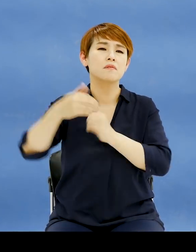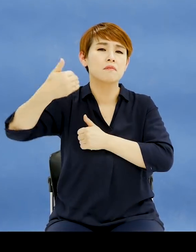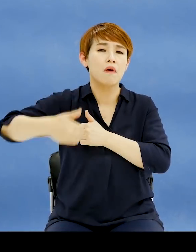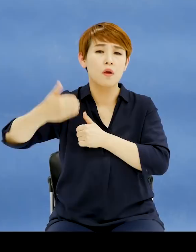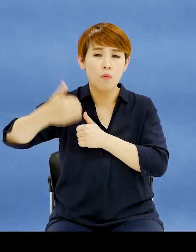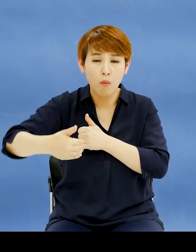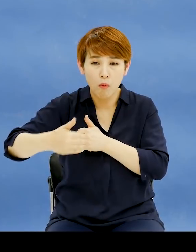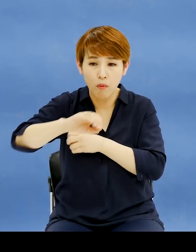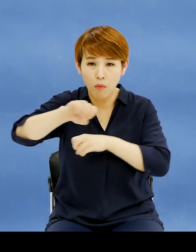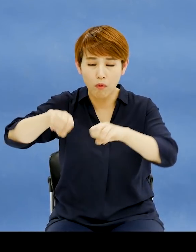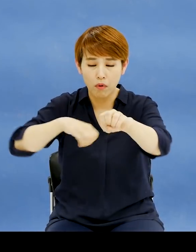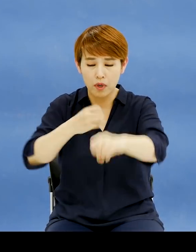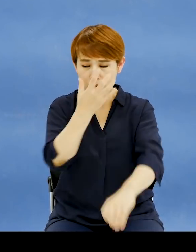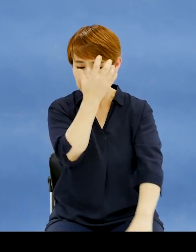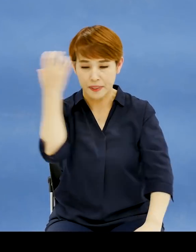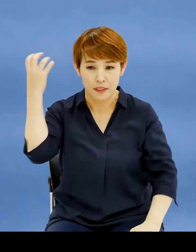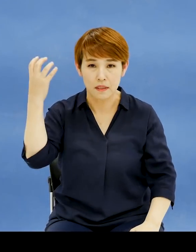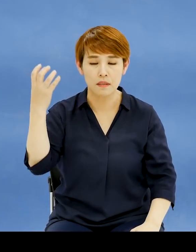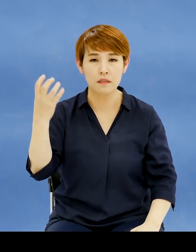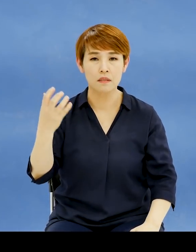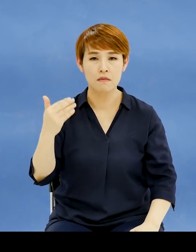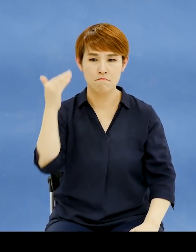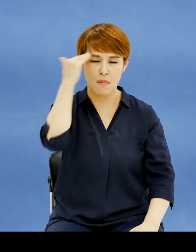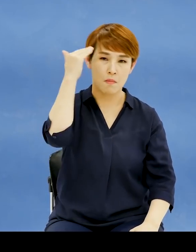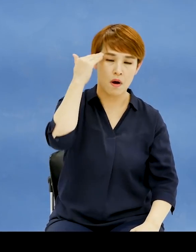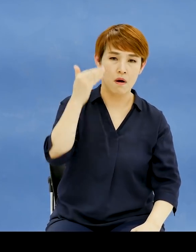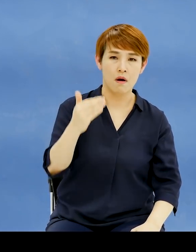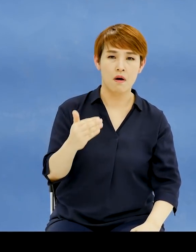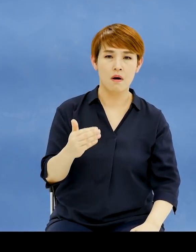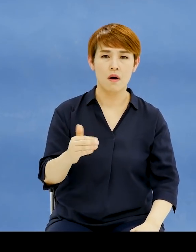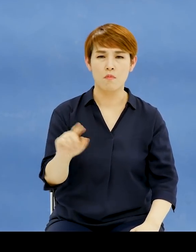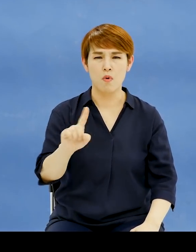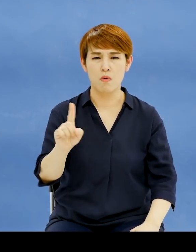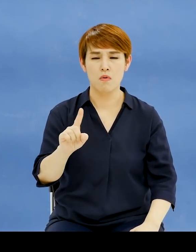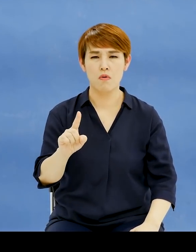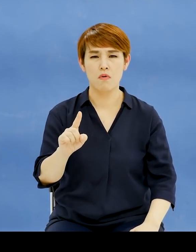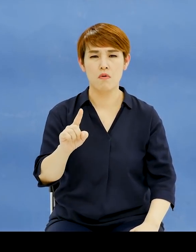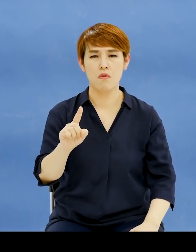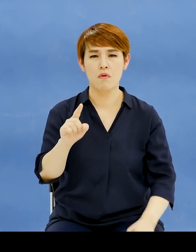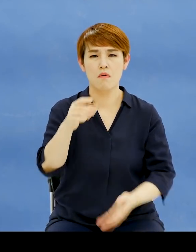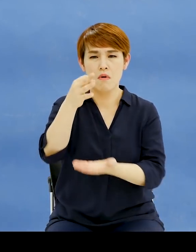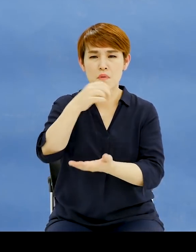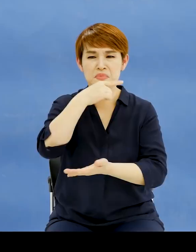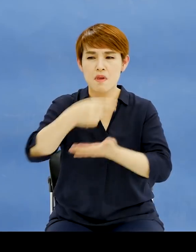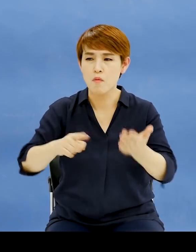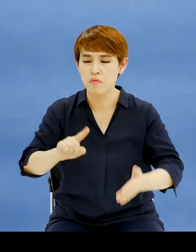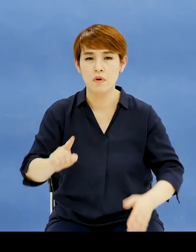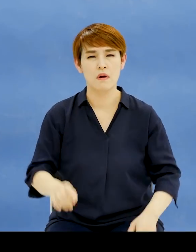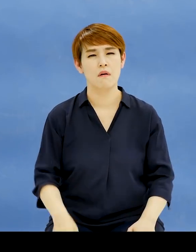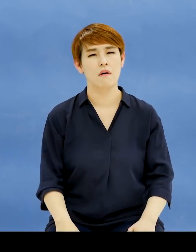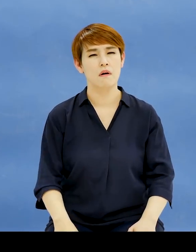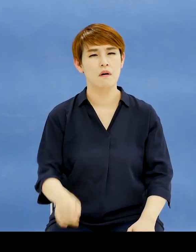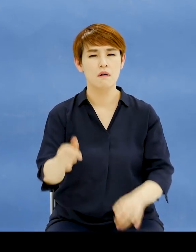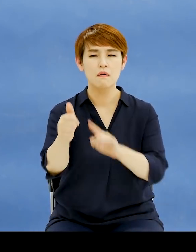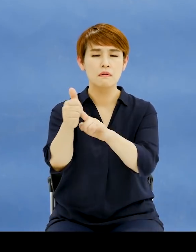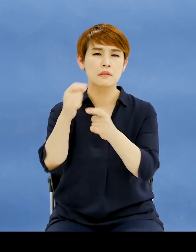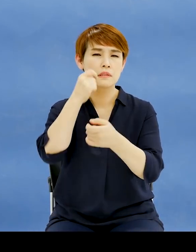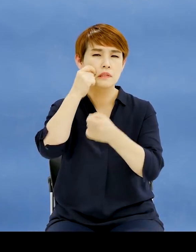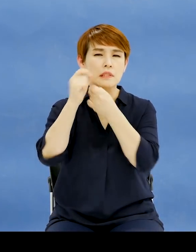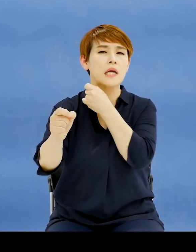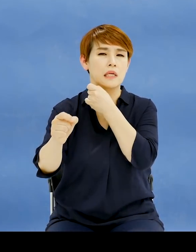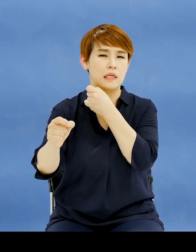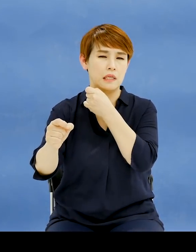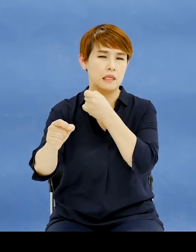믿으라고 하면서 어떻게 다른 사람한테 이렇게 재산적으로 이렇게 피해를 주고 어떤 사실 피해를 입으셨어요?